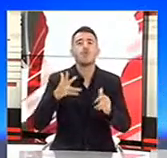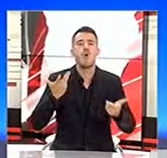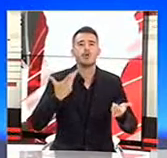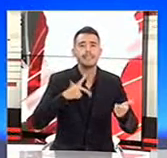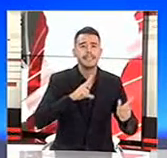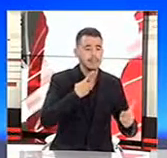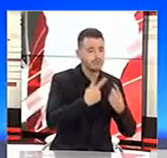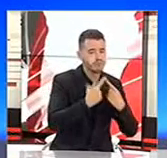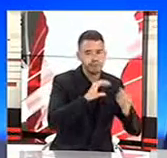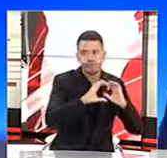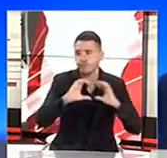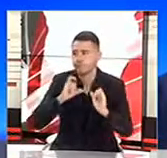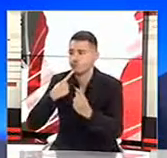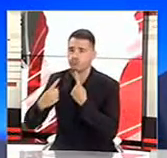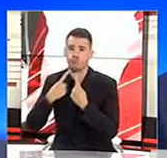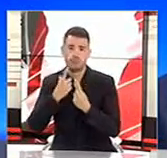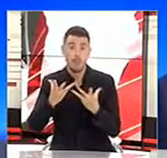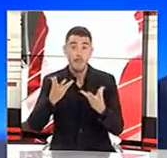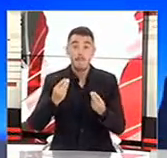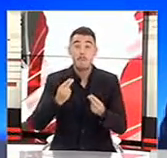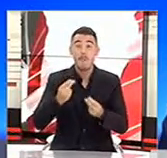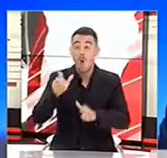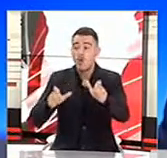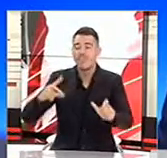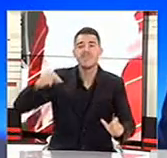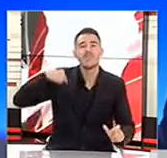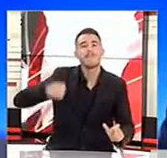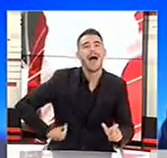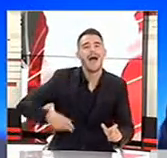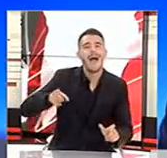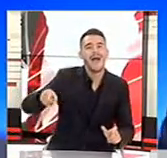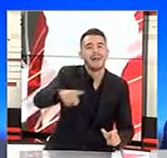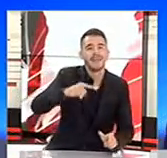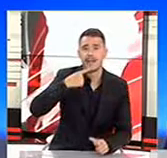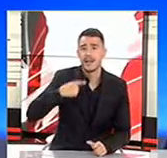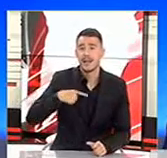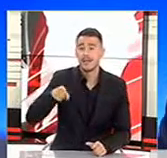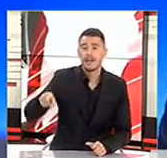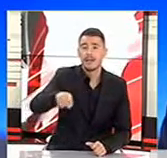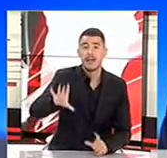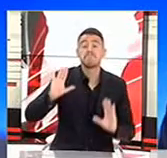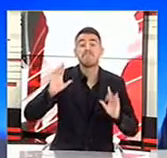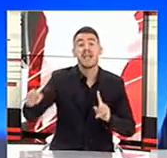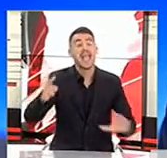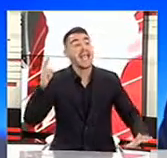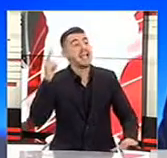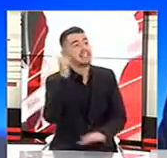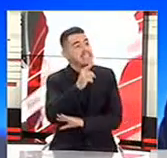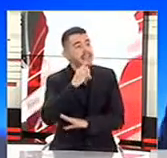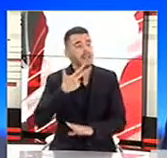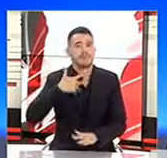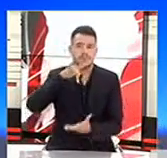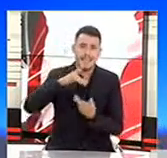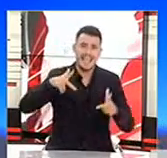Και ακούω και πολλούς δημάρχους πάρα πολύ καιρό να λένε εσείς στην κεντρική πολιτική σκηνή δεν θα συνεννοηθείτε ποτέ.